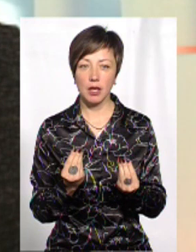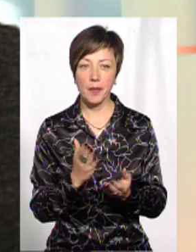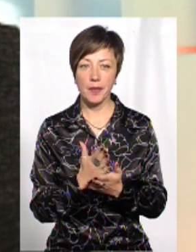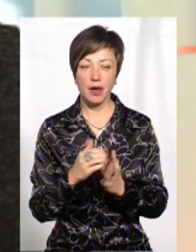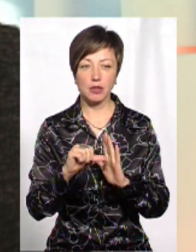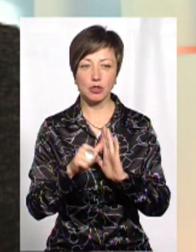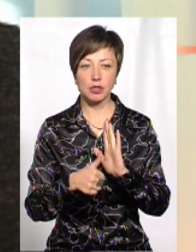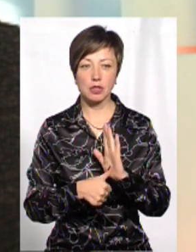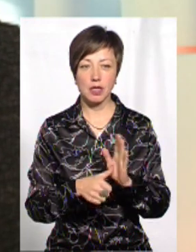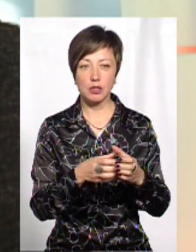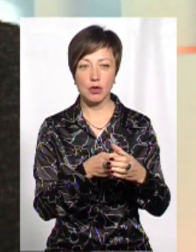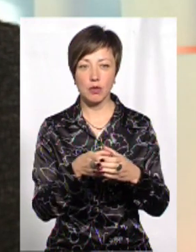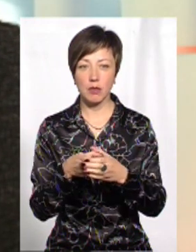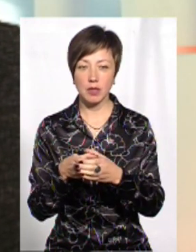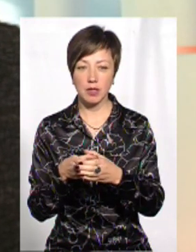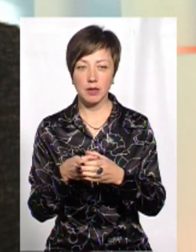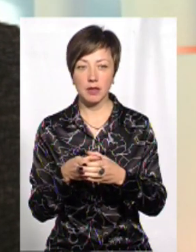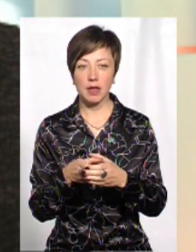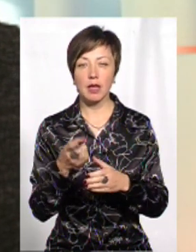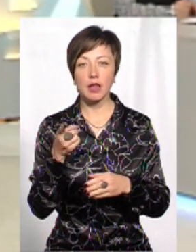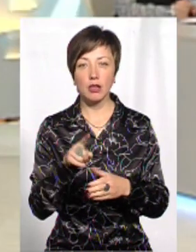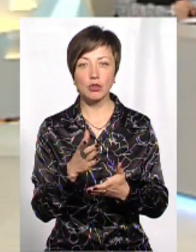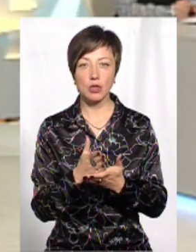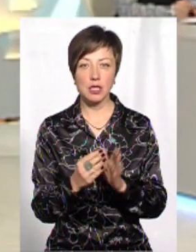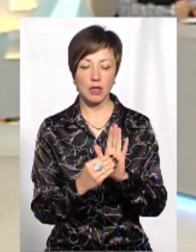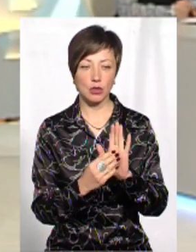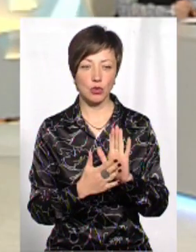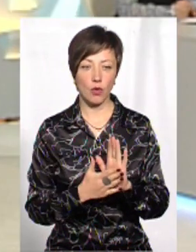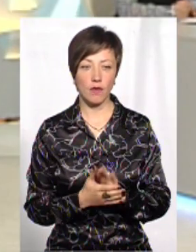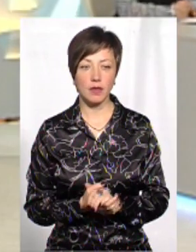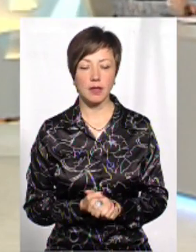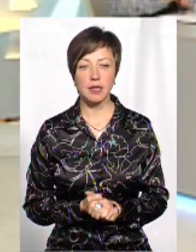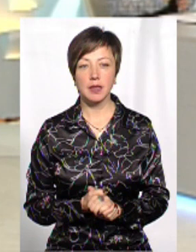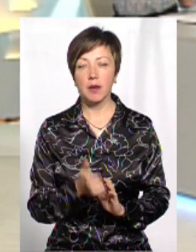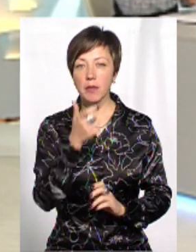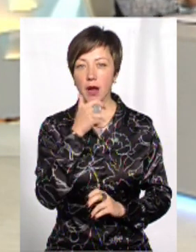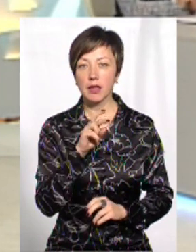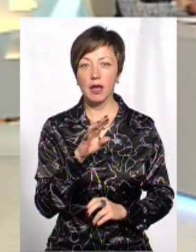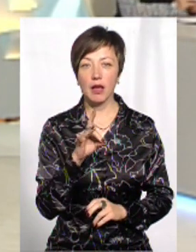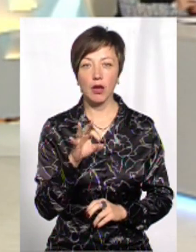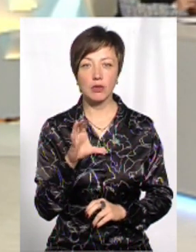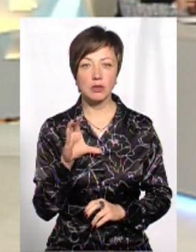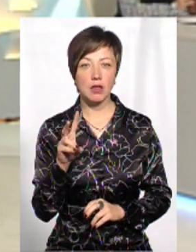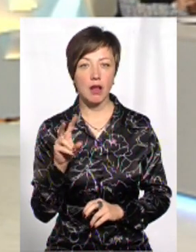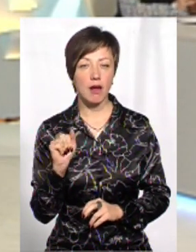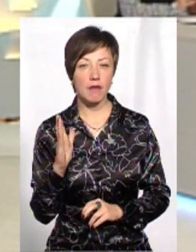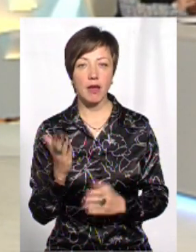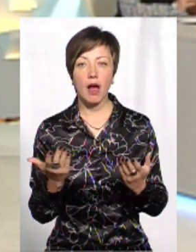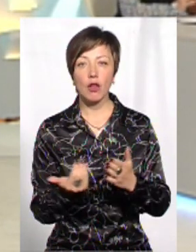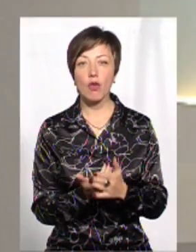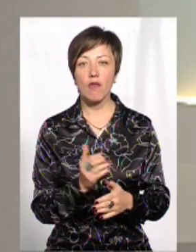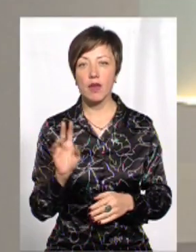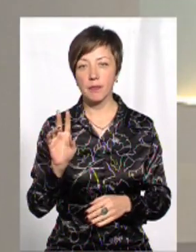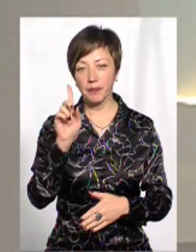кількість 16 громад. Різного спрямування. Те, що зареєстровано. Пане Ярославе, які нові релігійні